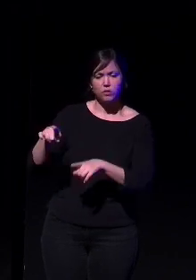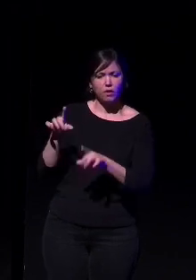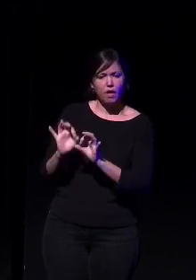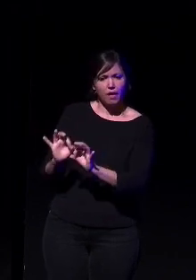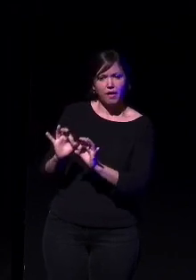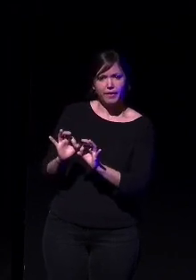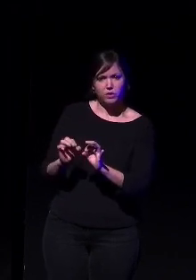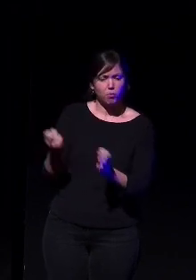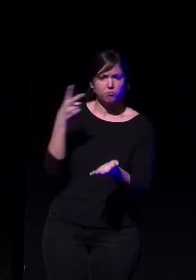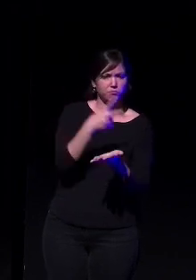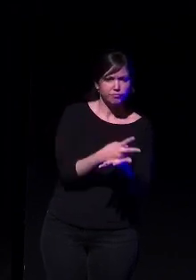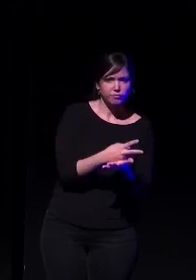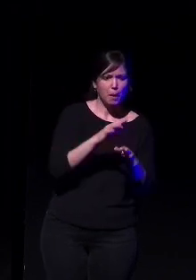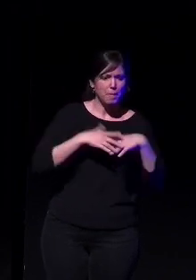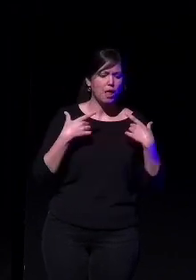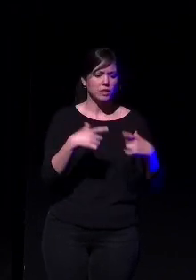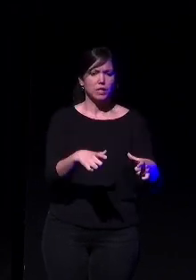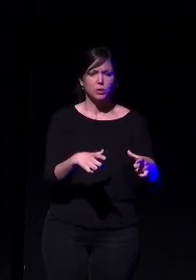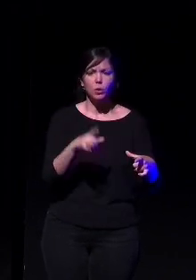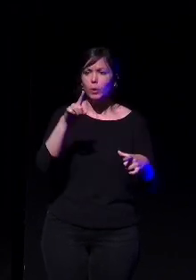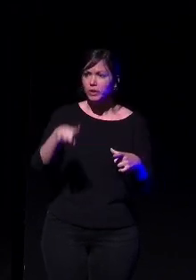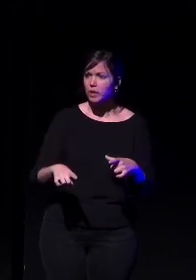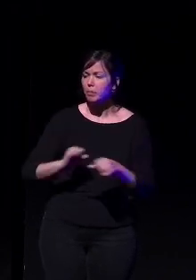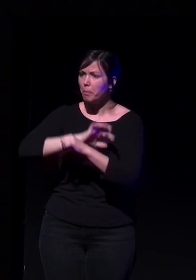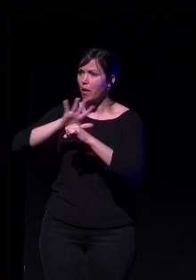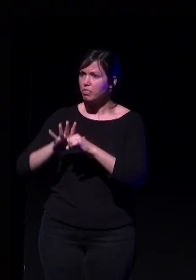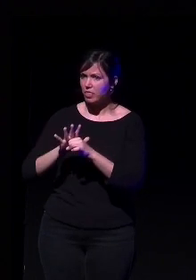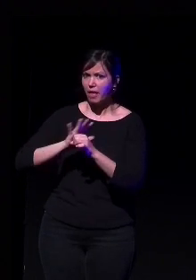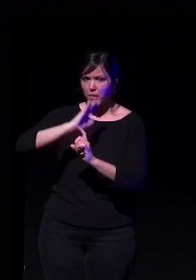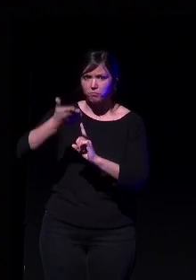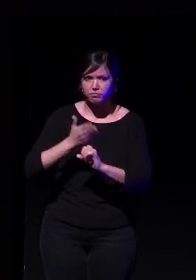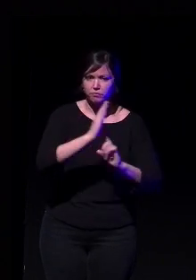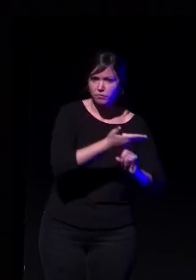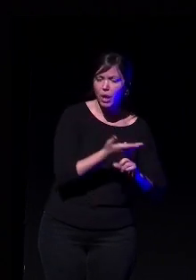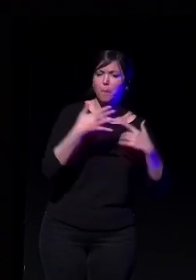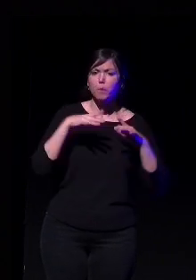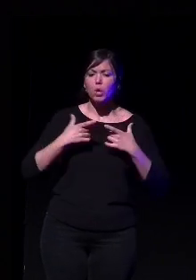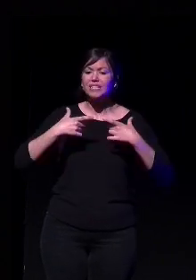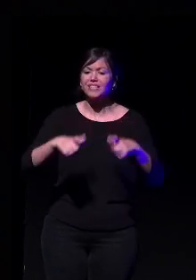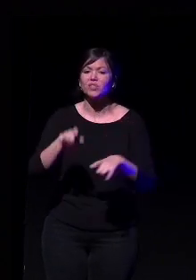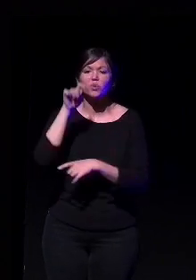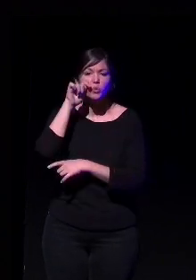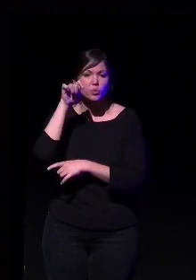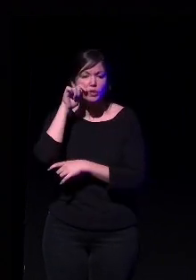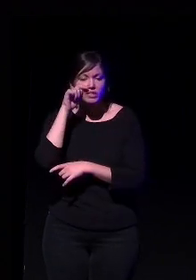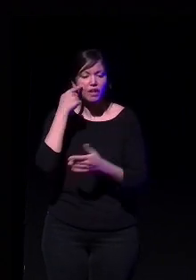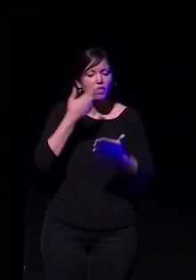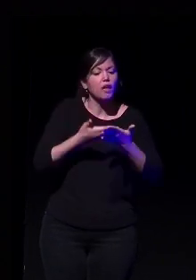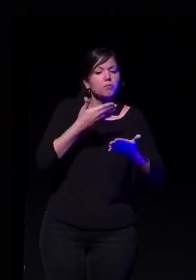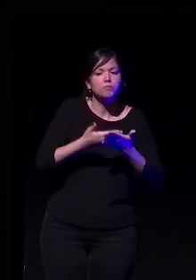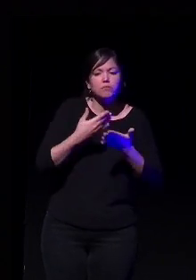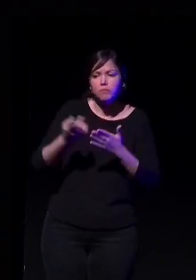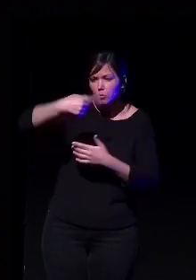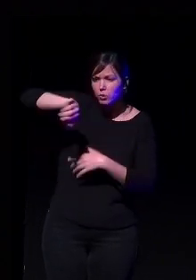veritables desafiaments pel sector, com ho va ser també la pandèmia. Però el sector turístic esteu mostrant la